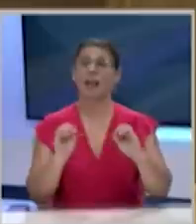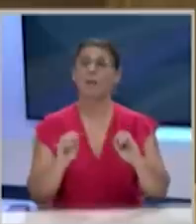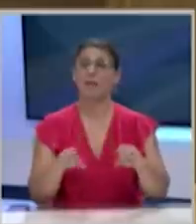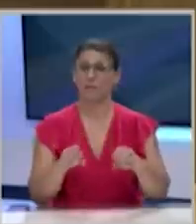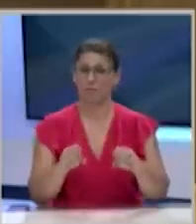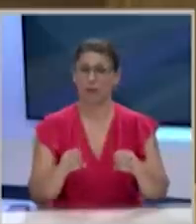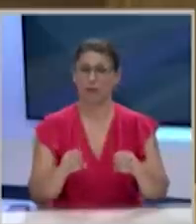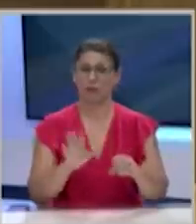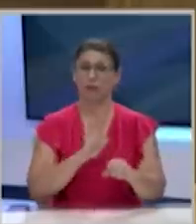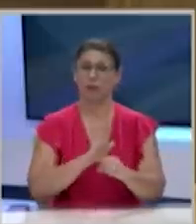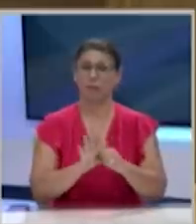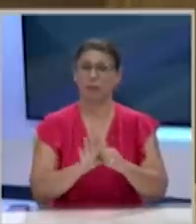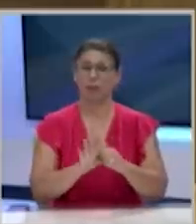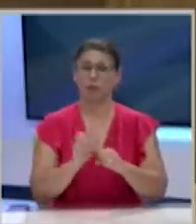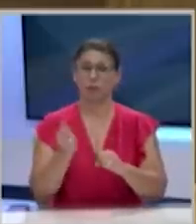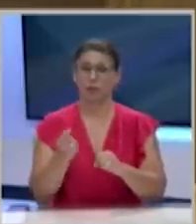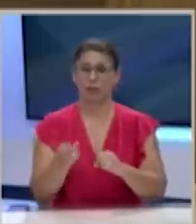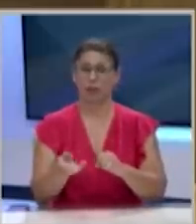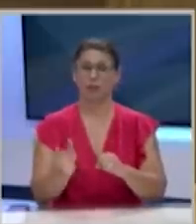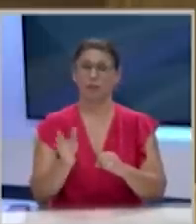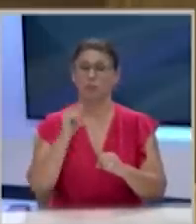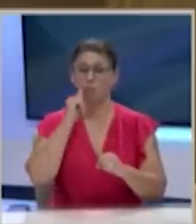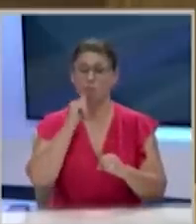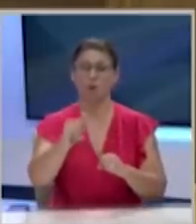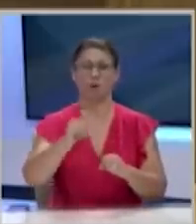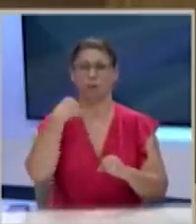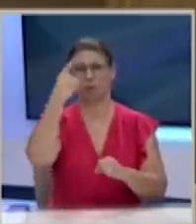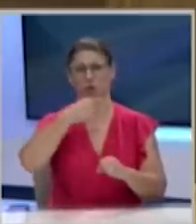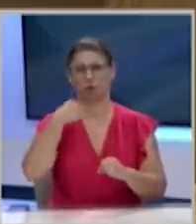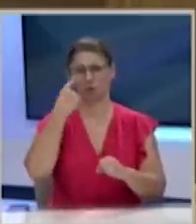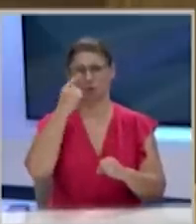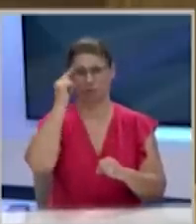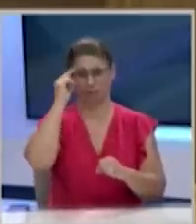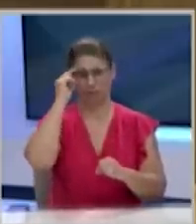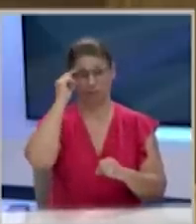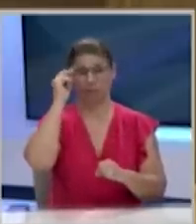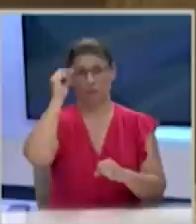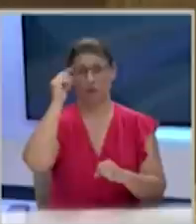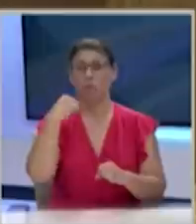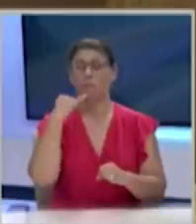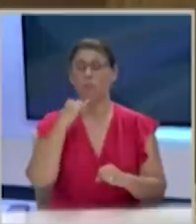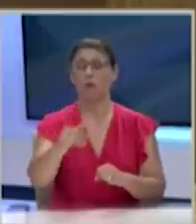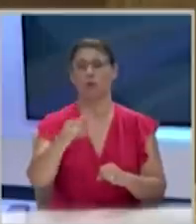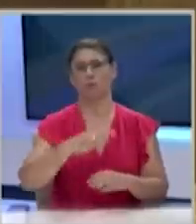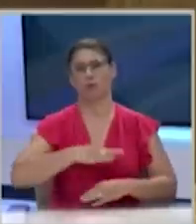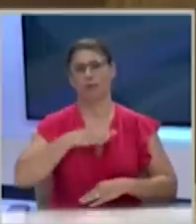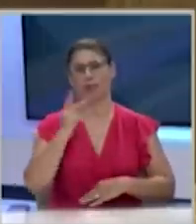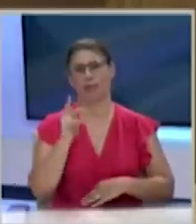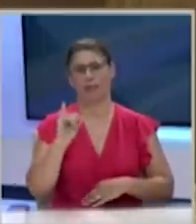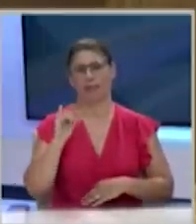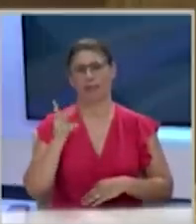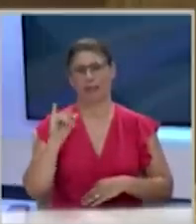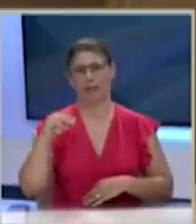εκπαιδευμένου και επαρκούς σε αριθμό μόνιμου προσωπικού, μόνιμου κύριε Κικίλια, για την εφαρμογή